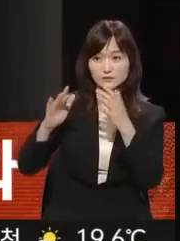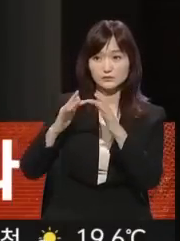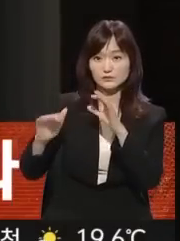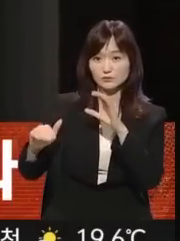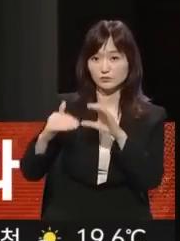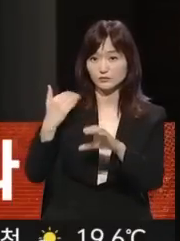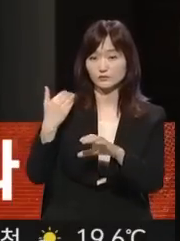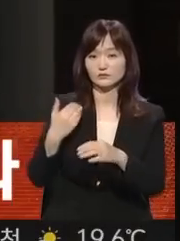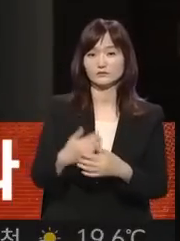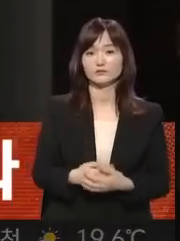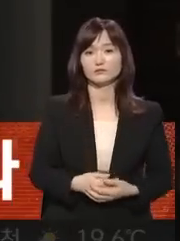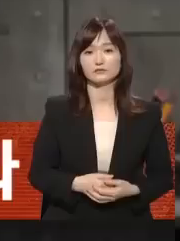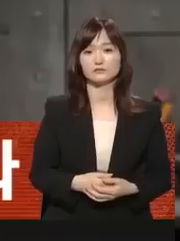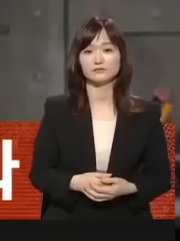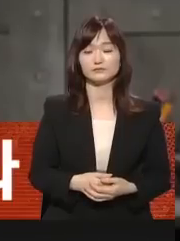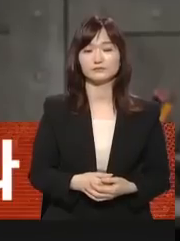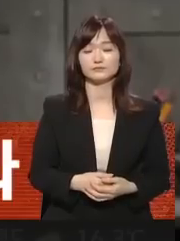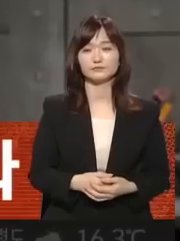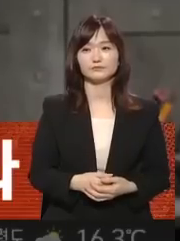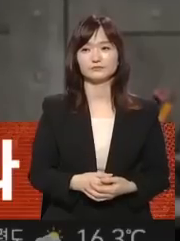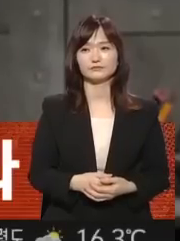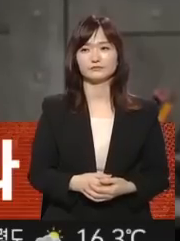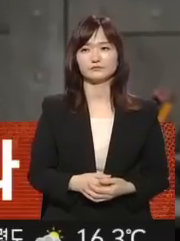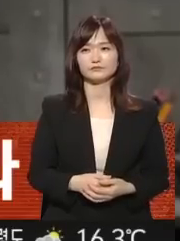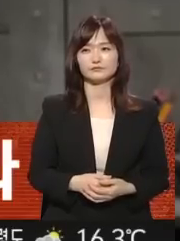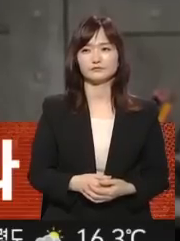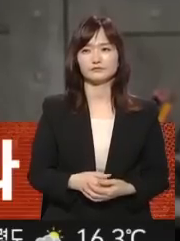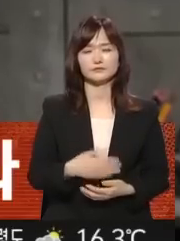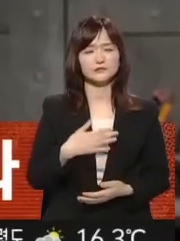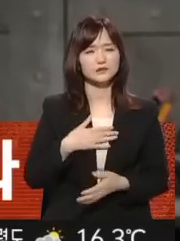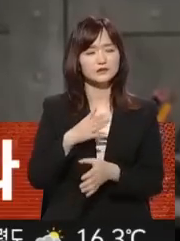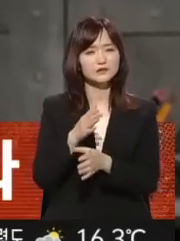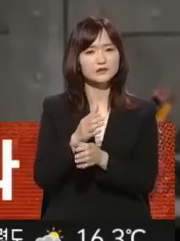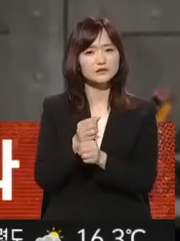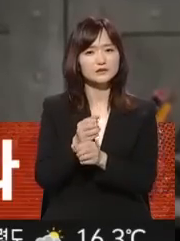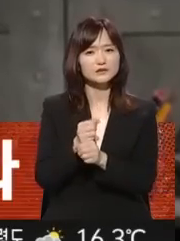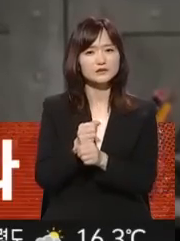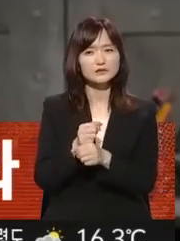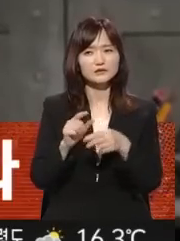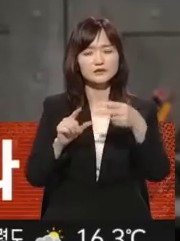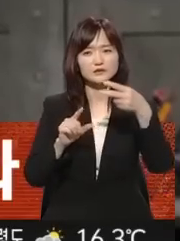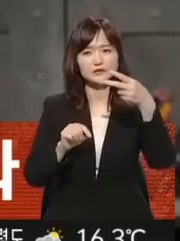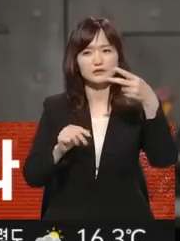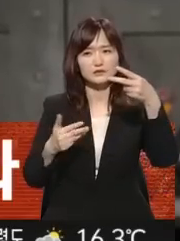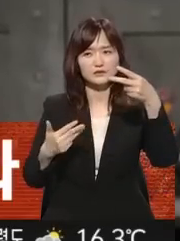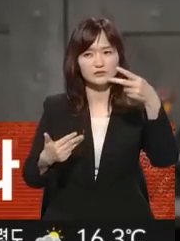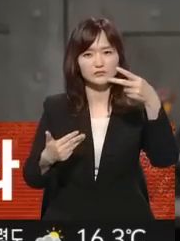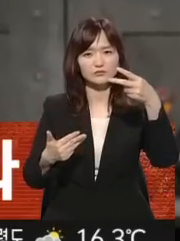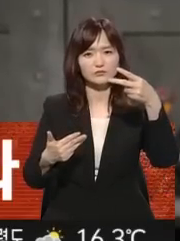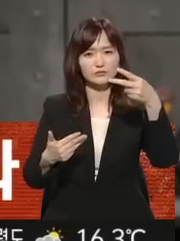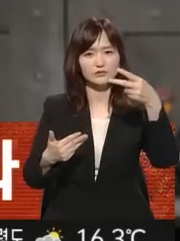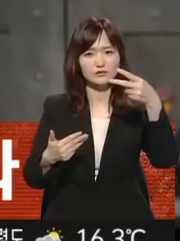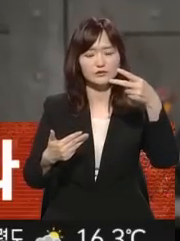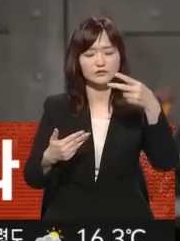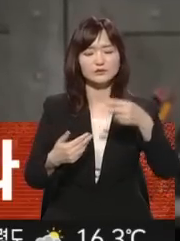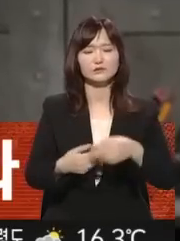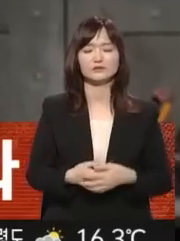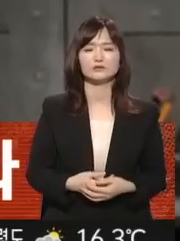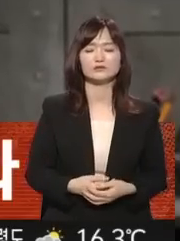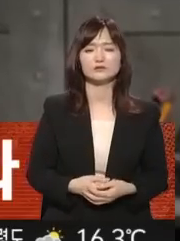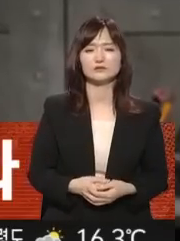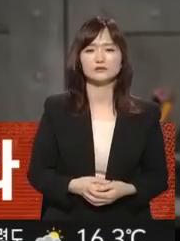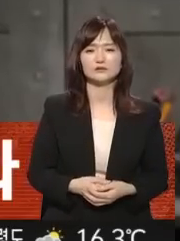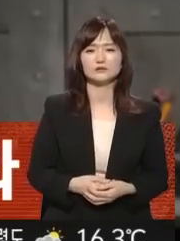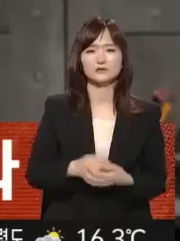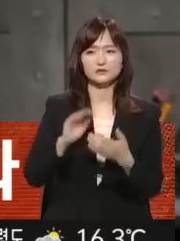거잖아요 저희들이 이게 제가 날짜를 2월 8일로 우리가 지금 별벌 상담소에서 했는 그 기억이 나는데 2월